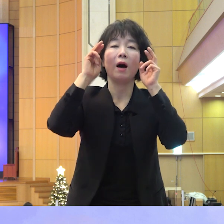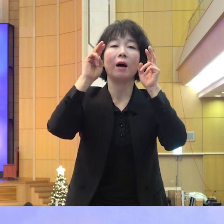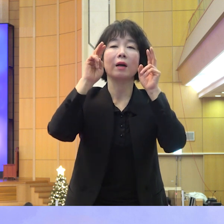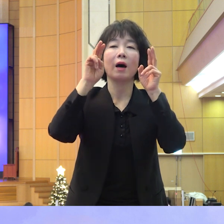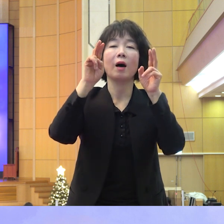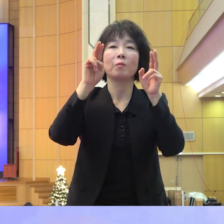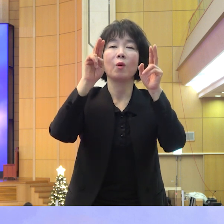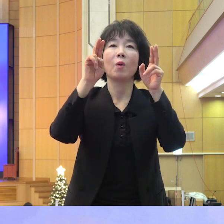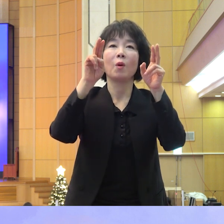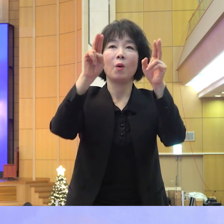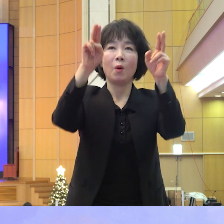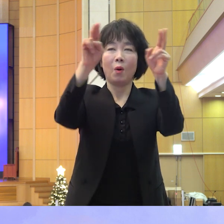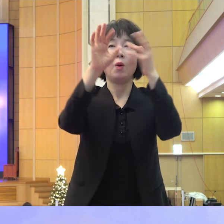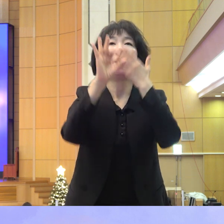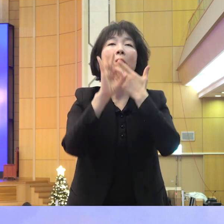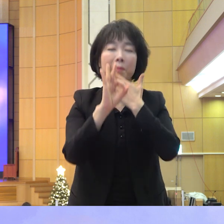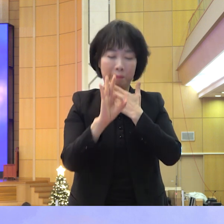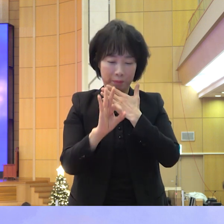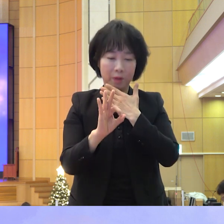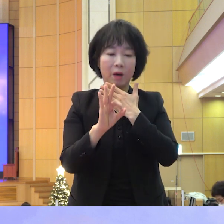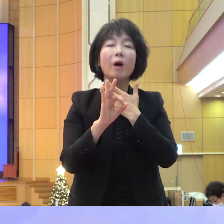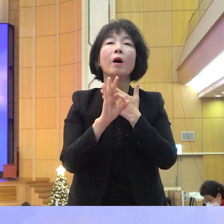십자가를